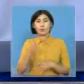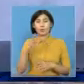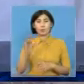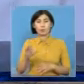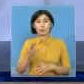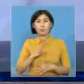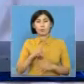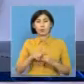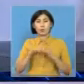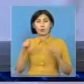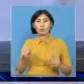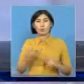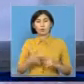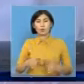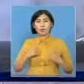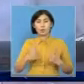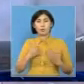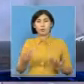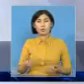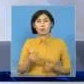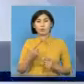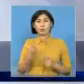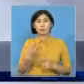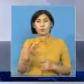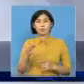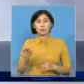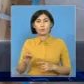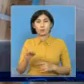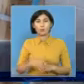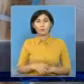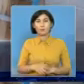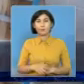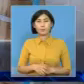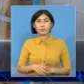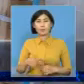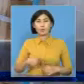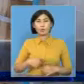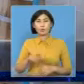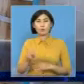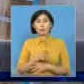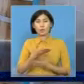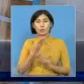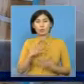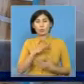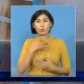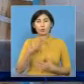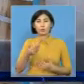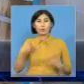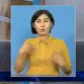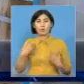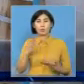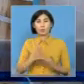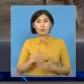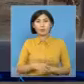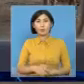К зиме он увеличивается, но стараемся его держать не выше 1,5%. Для желудка он не вреден, в нем много полезных